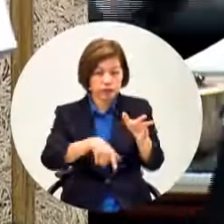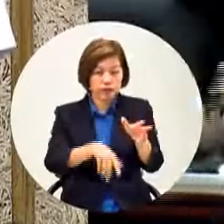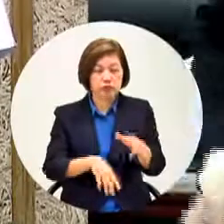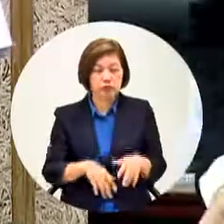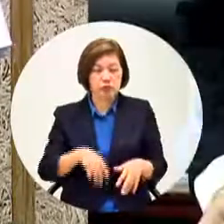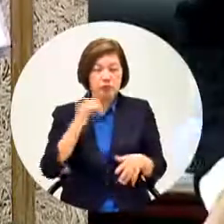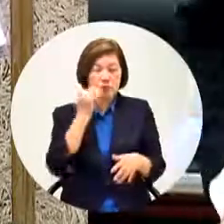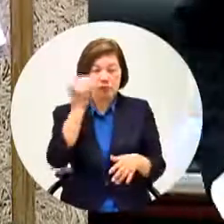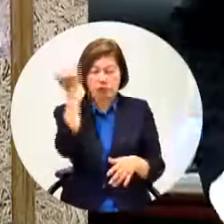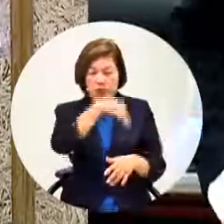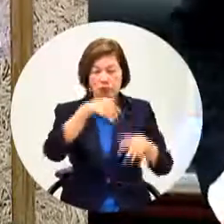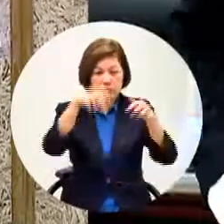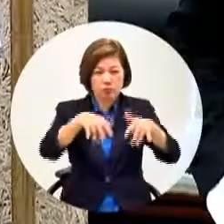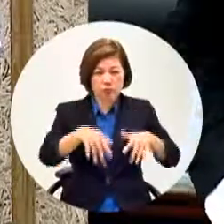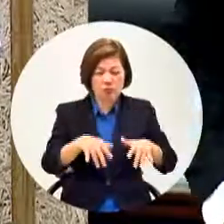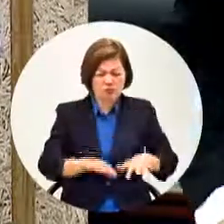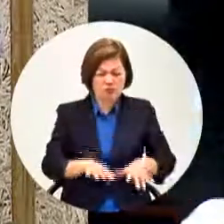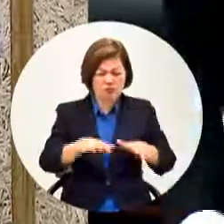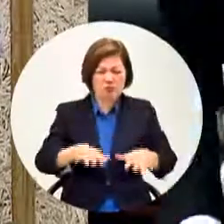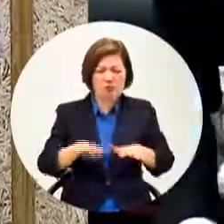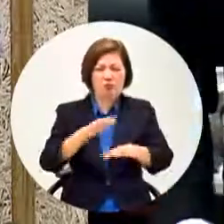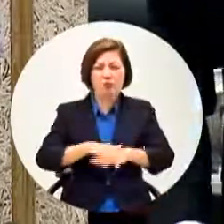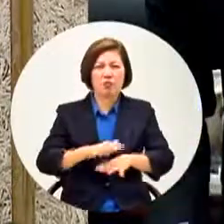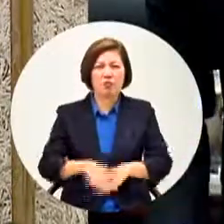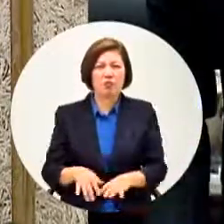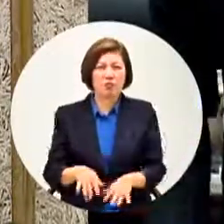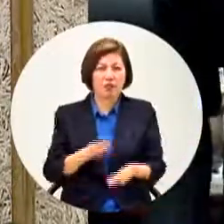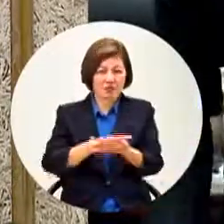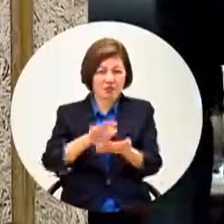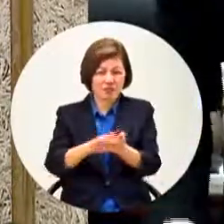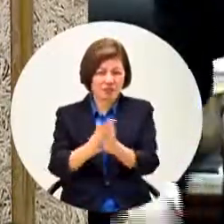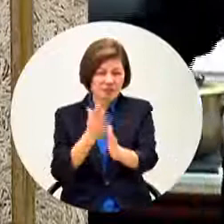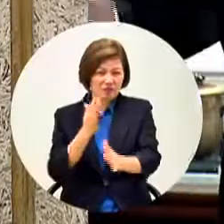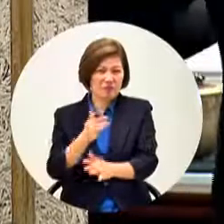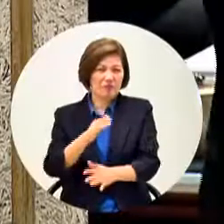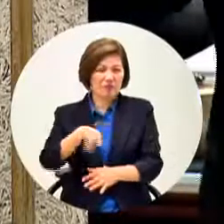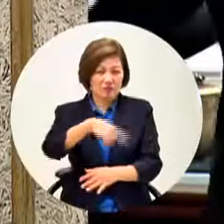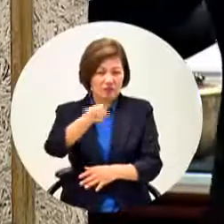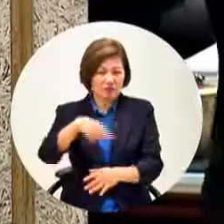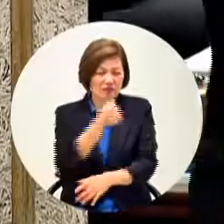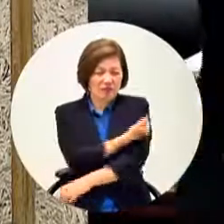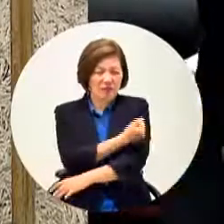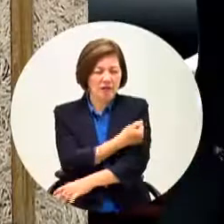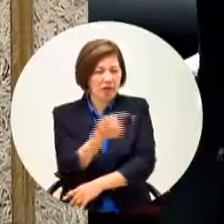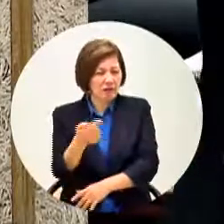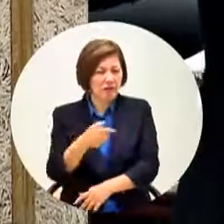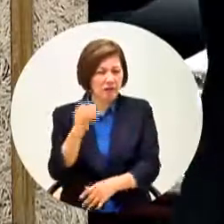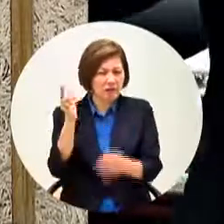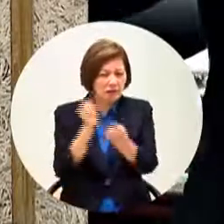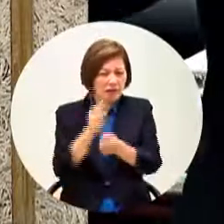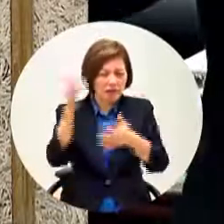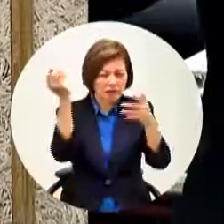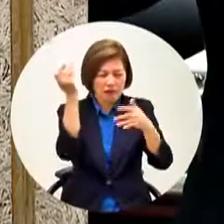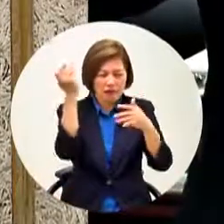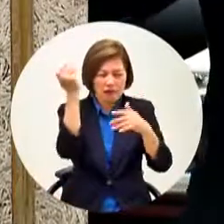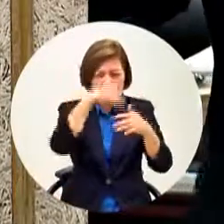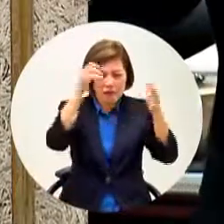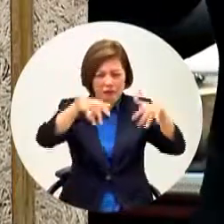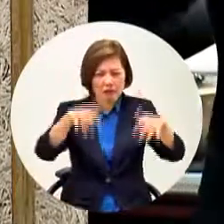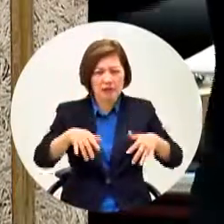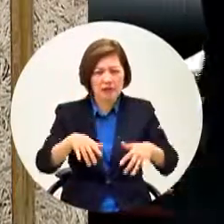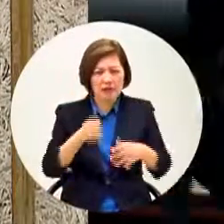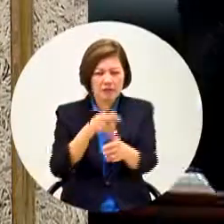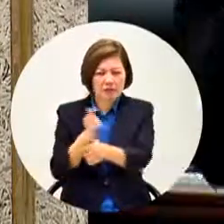水就是安尼。啊，我看清洁队的实在有够辛苦的啊！只要若落雨，因就爱派三个安尼